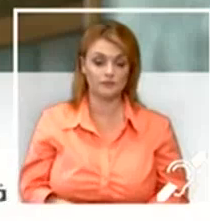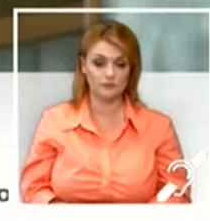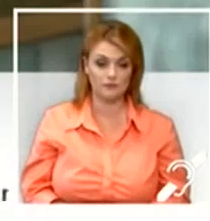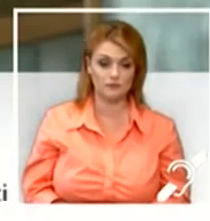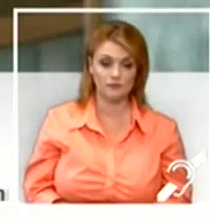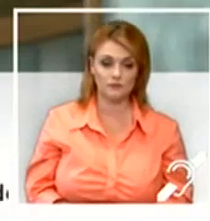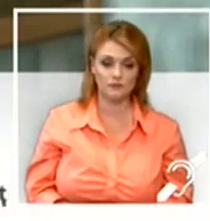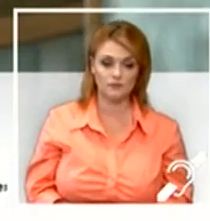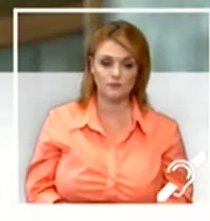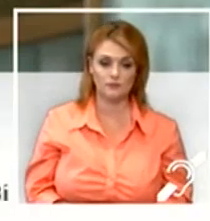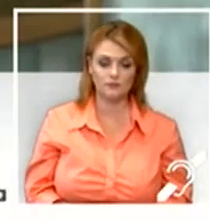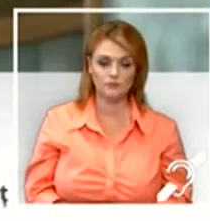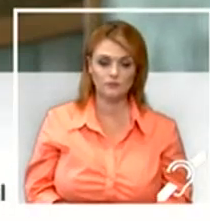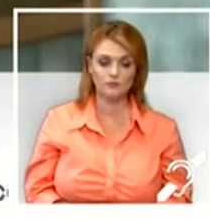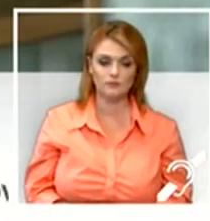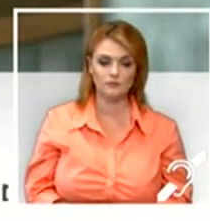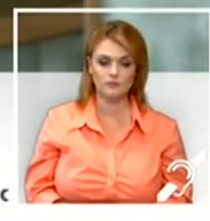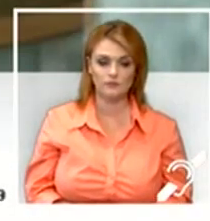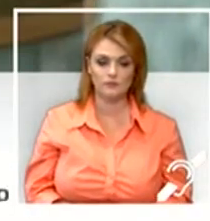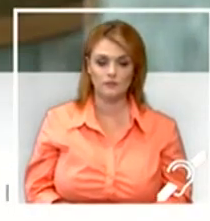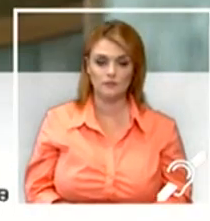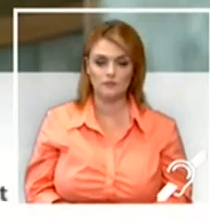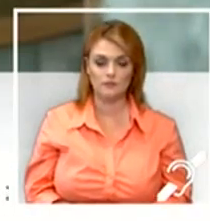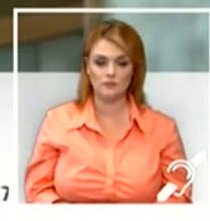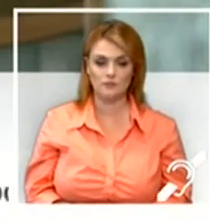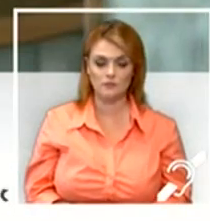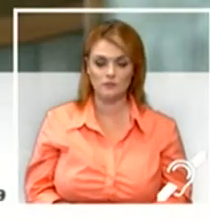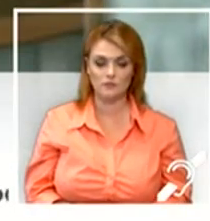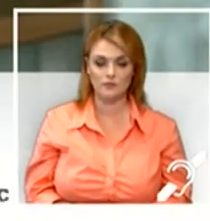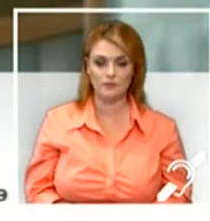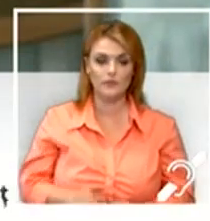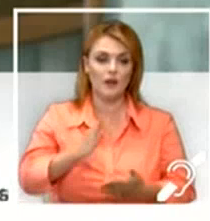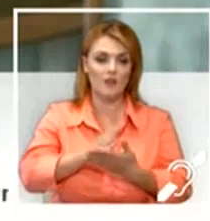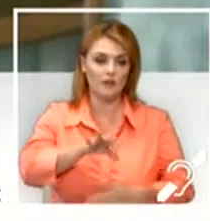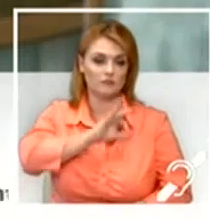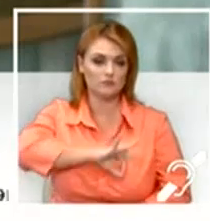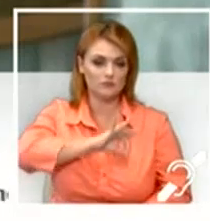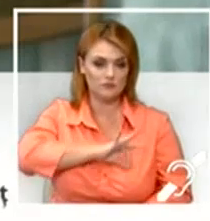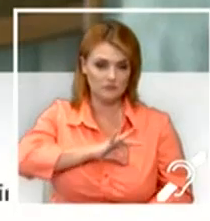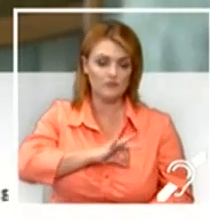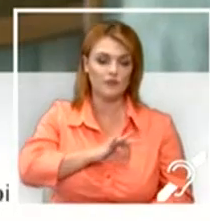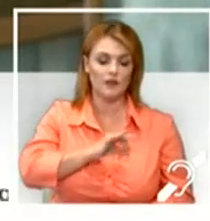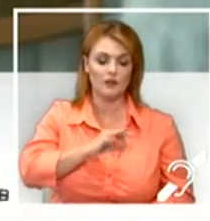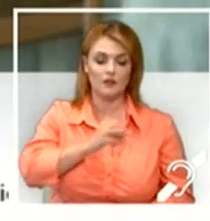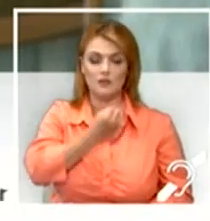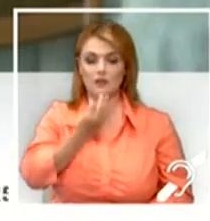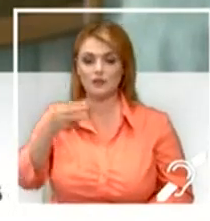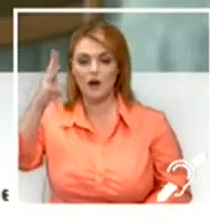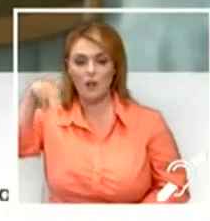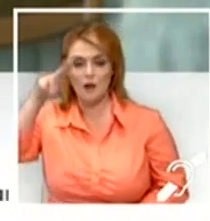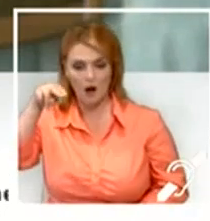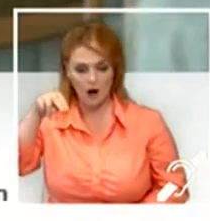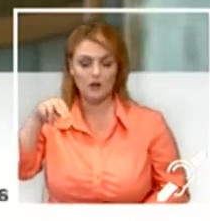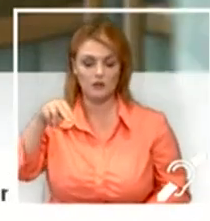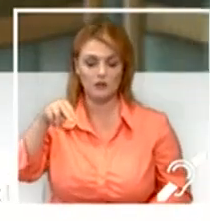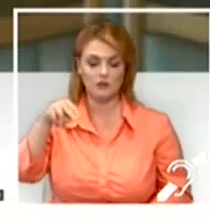de unde cât valoarea a fost mai mare, este vorba de 6 miliarde 931 de mii milioane de lei care au fost producția agricolă exportată, bani care